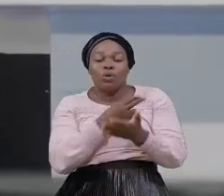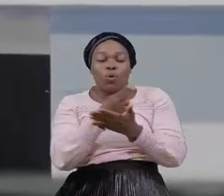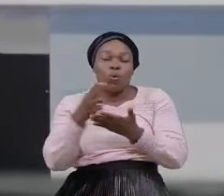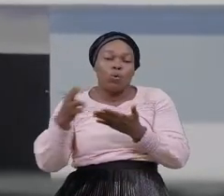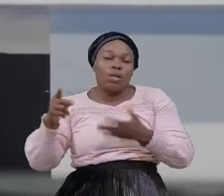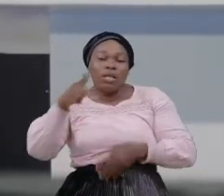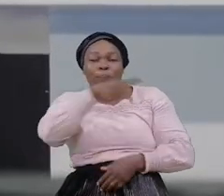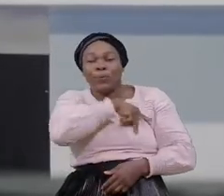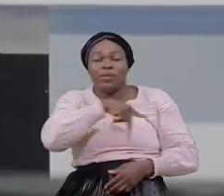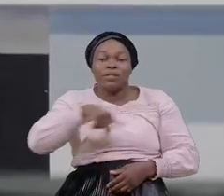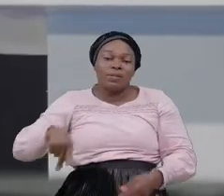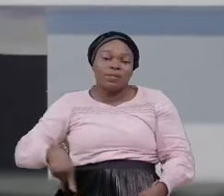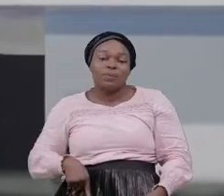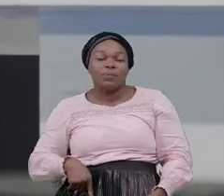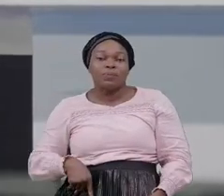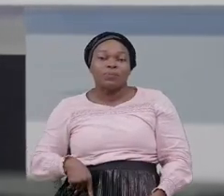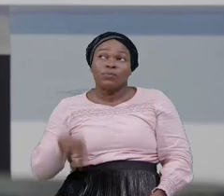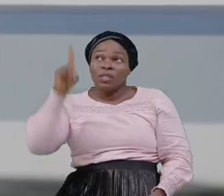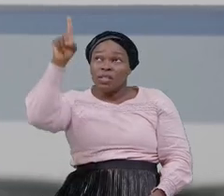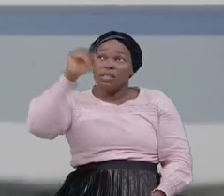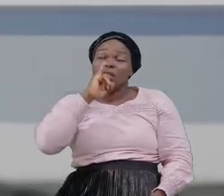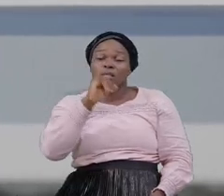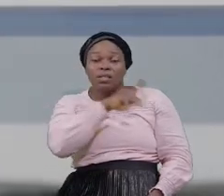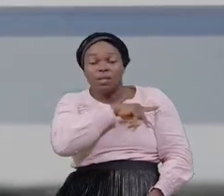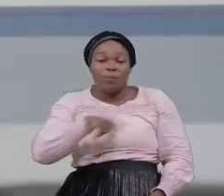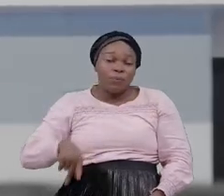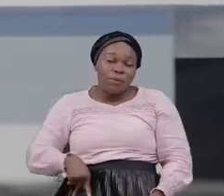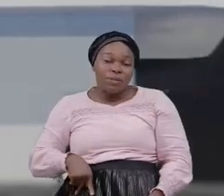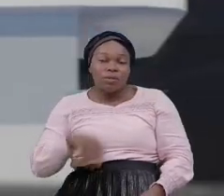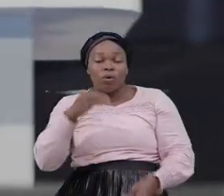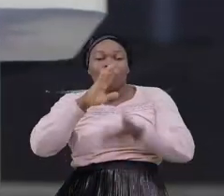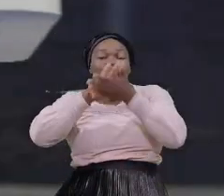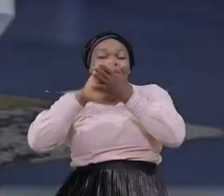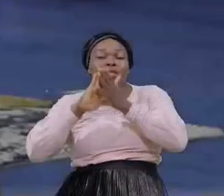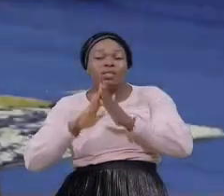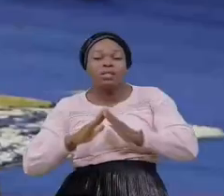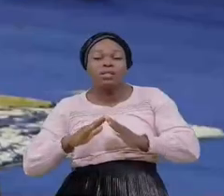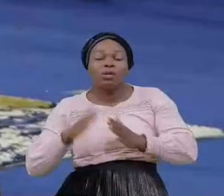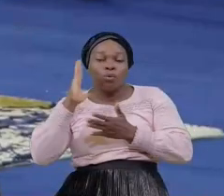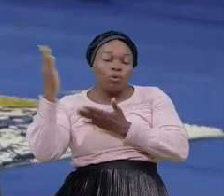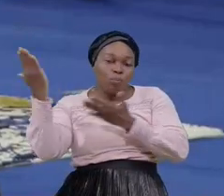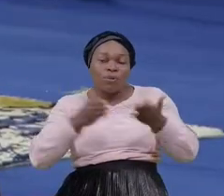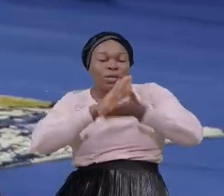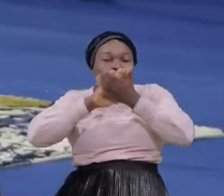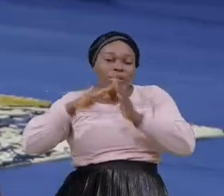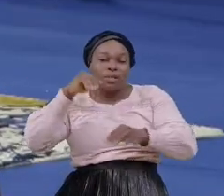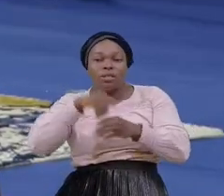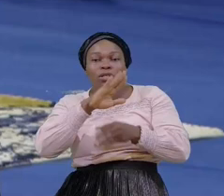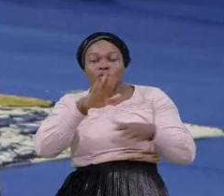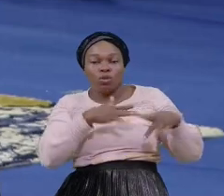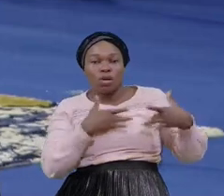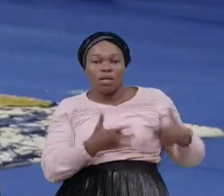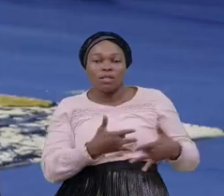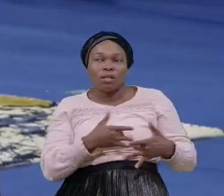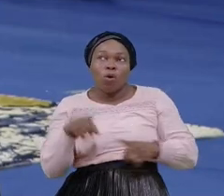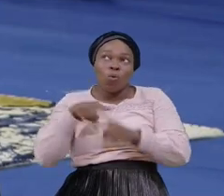le Saint Prince. Il est notre prince, le prince de la paix. Il apportera la paix à votre cœur. Quand